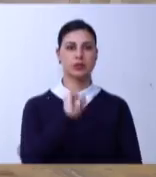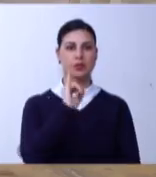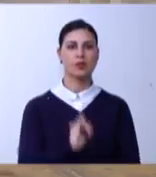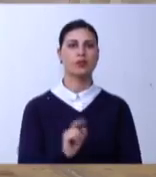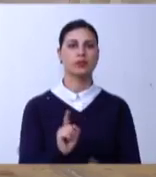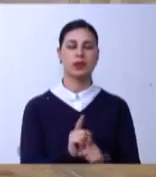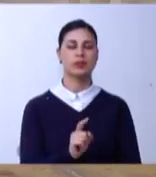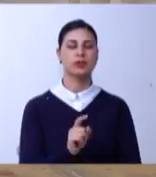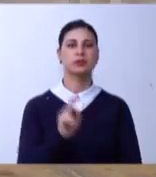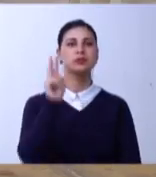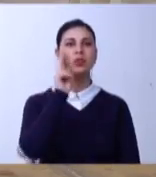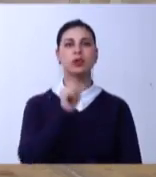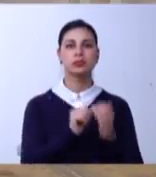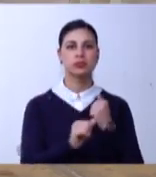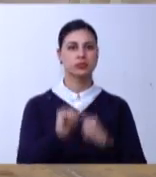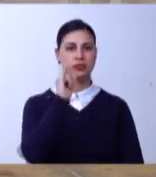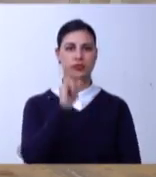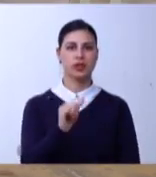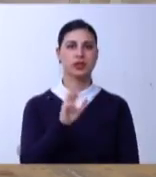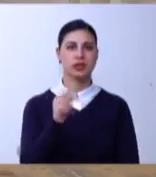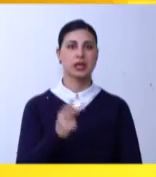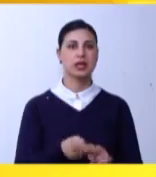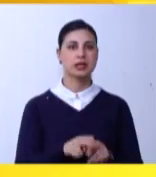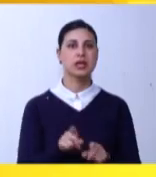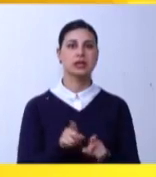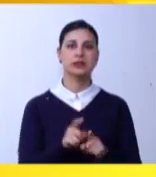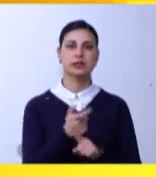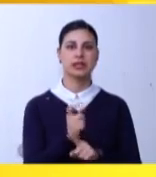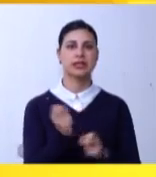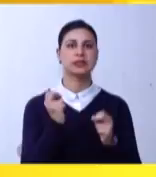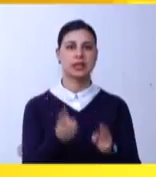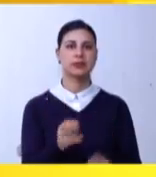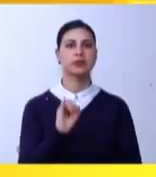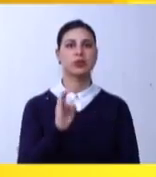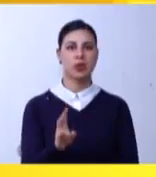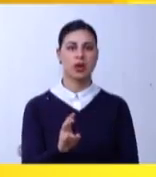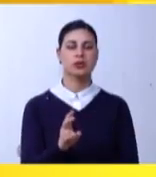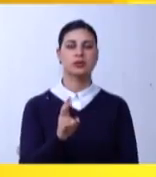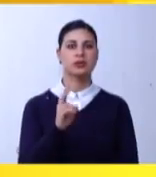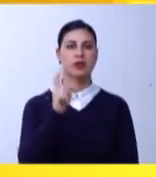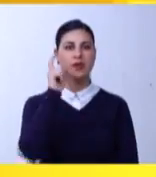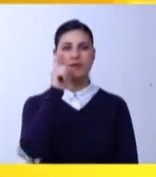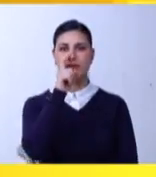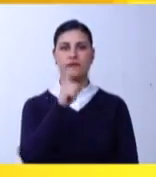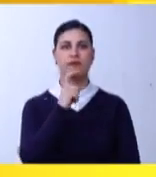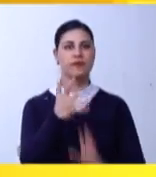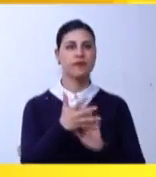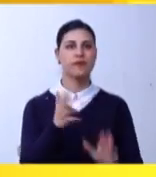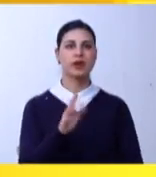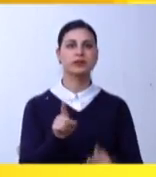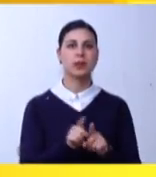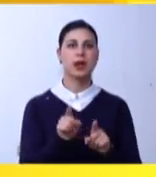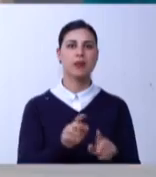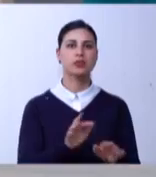ინერტული, ანუ აღარ რეაგირებდეს ამ მოთხოვნაზე და ეს ასევე ძალიან სახიფათო, ან განურჩეველი დამოკიდებულება გაუჩნდეს